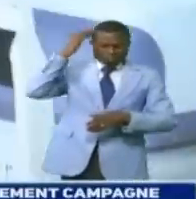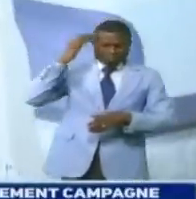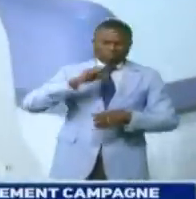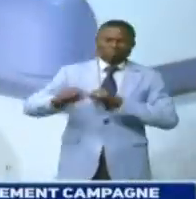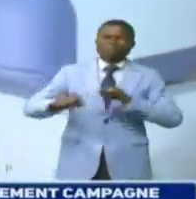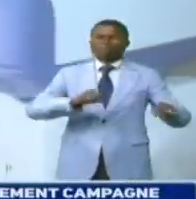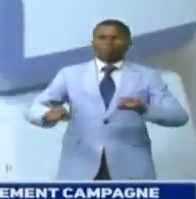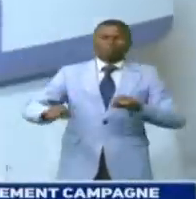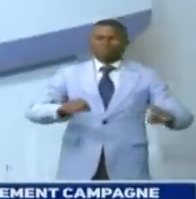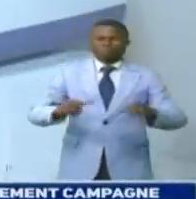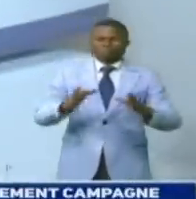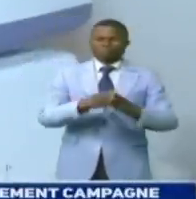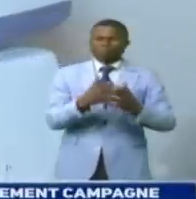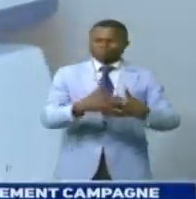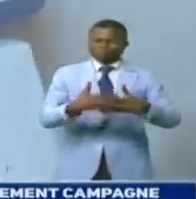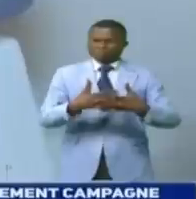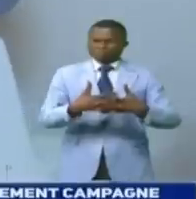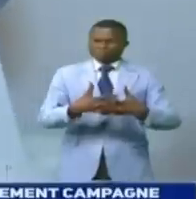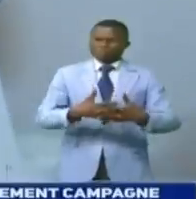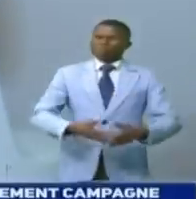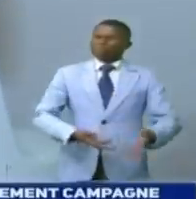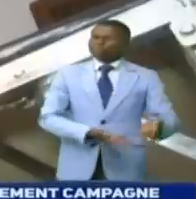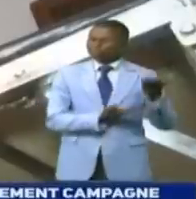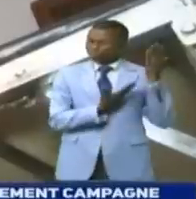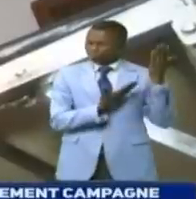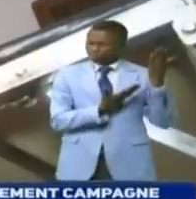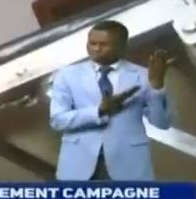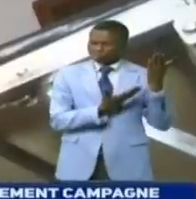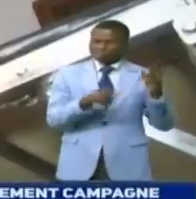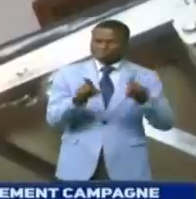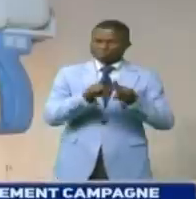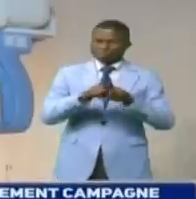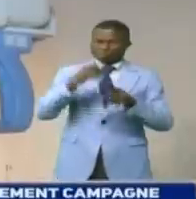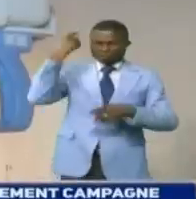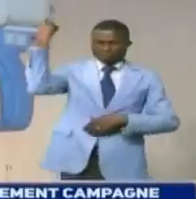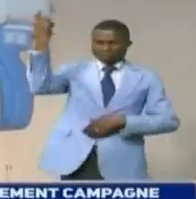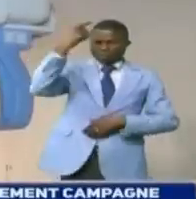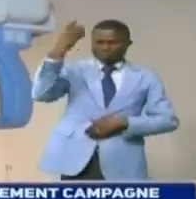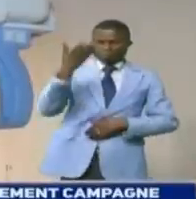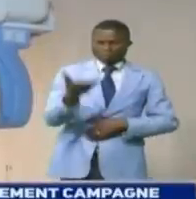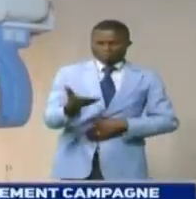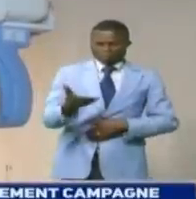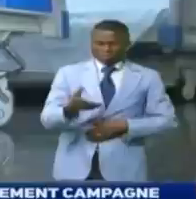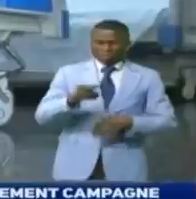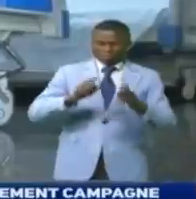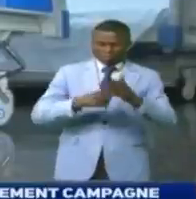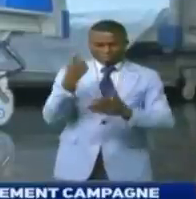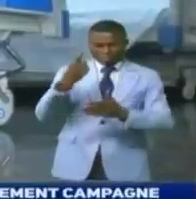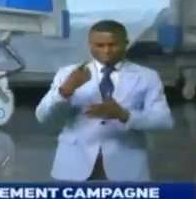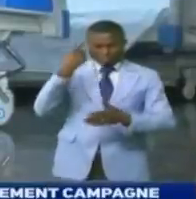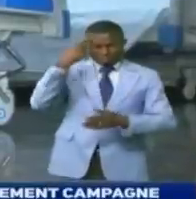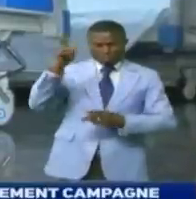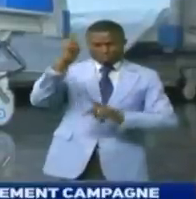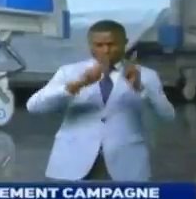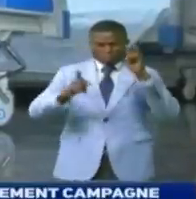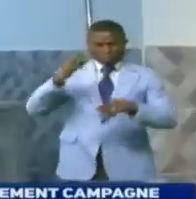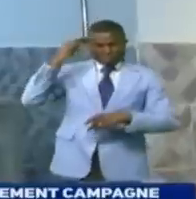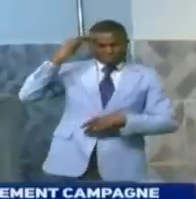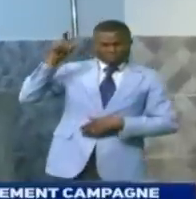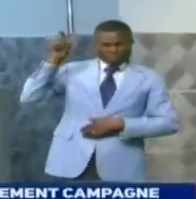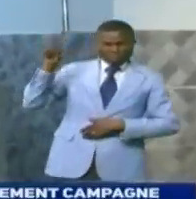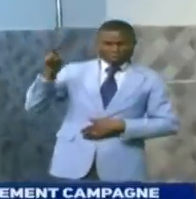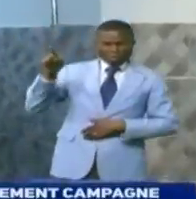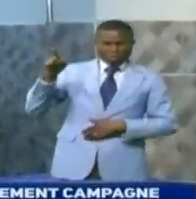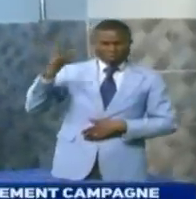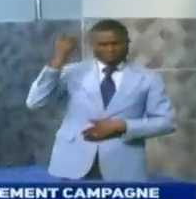réanimation avec des instruments de dernière génération au standard médical international. Une première pour la population de ces coins de la